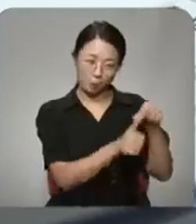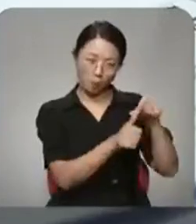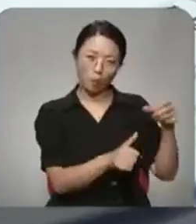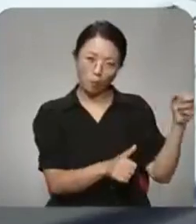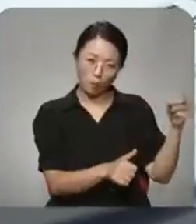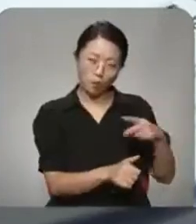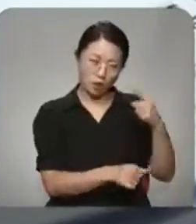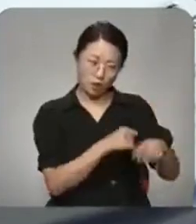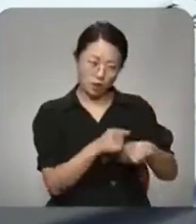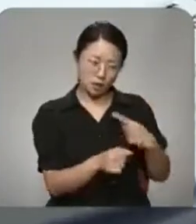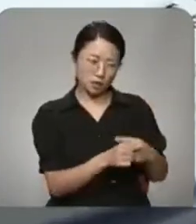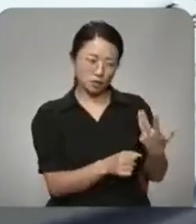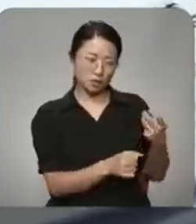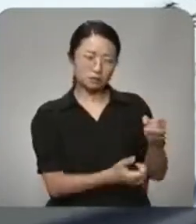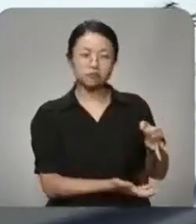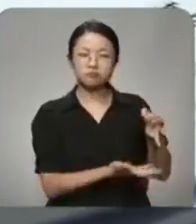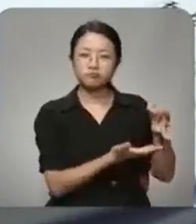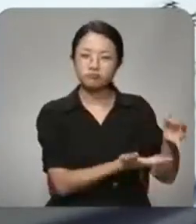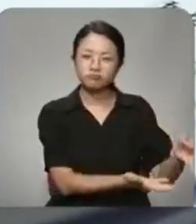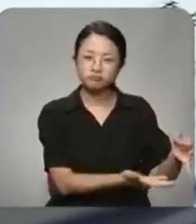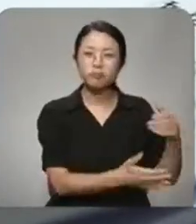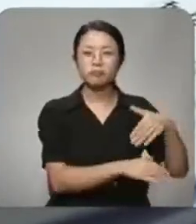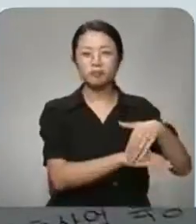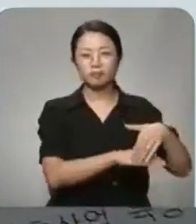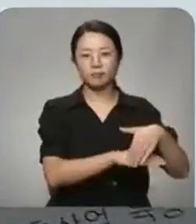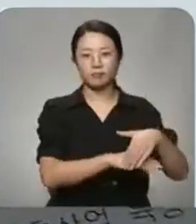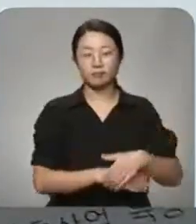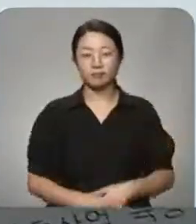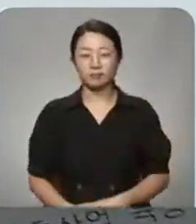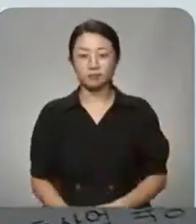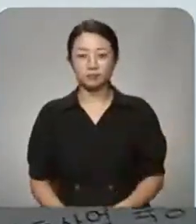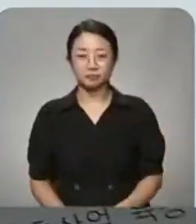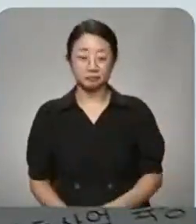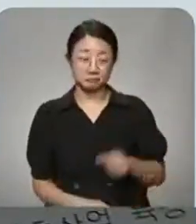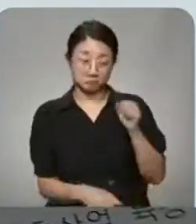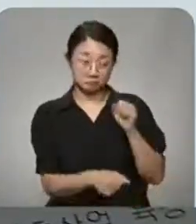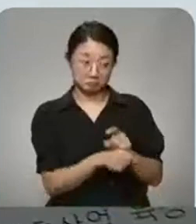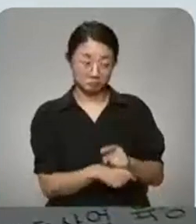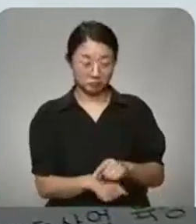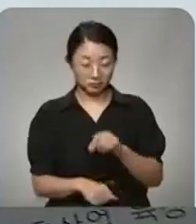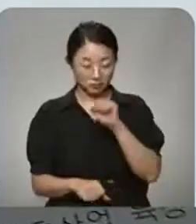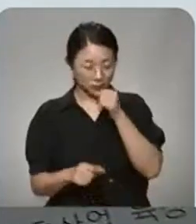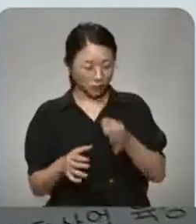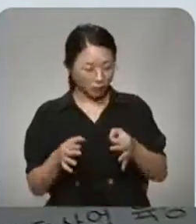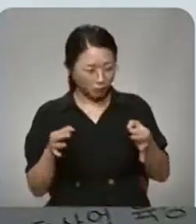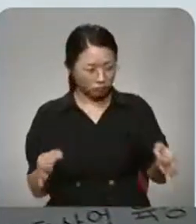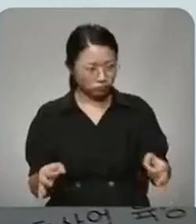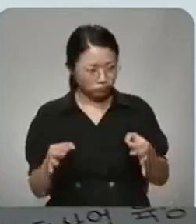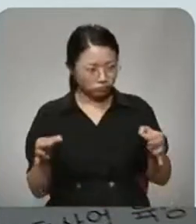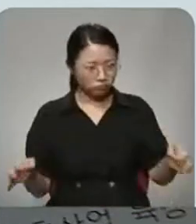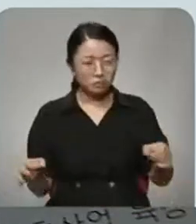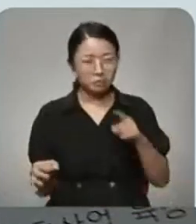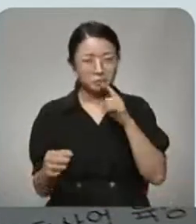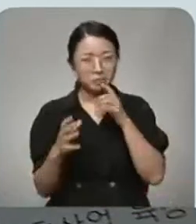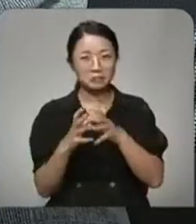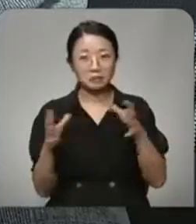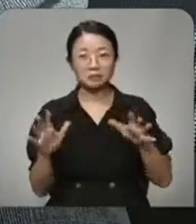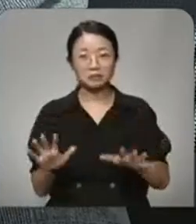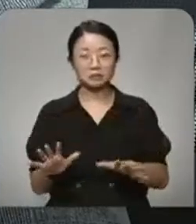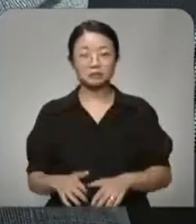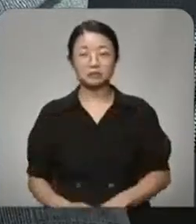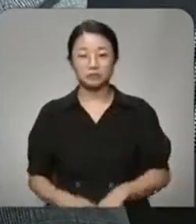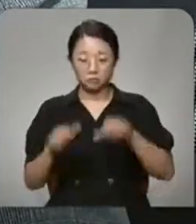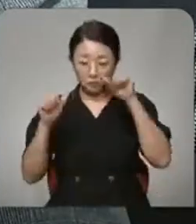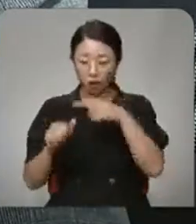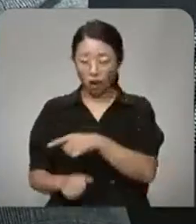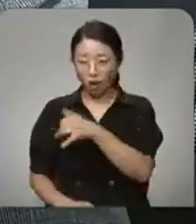규모의 연간 85가 완파케 출연금이 투입될 전망인데 벌써부터 중국투자 우려가 제기됩니다 체육회가 있는데도